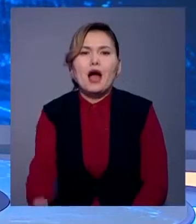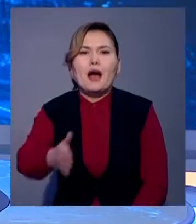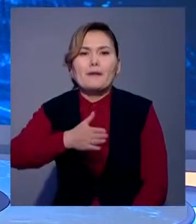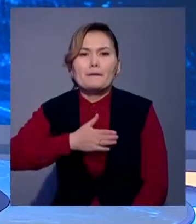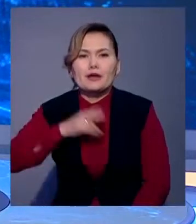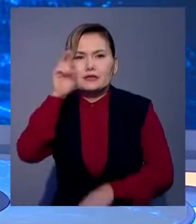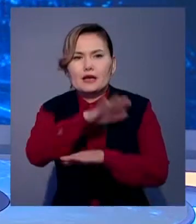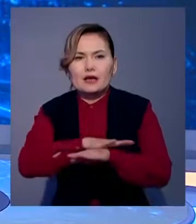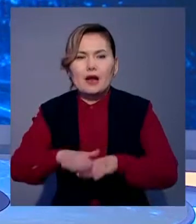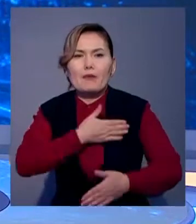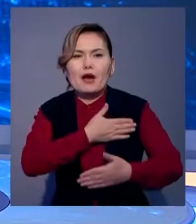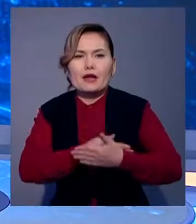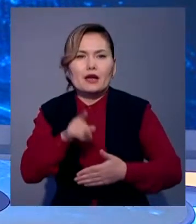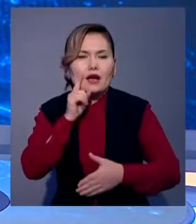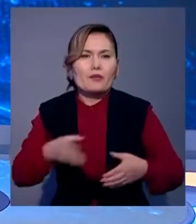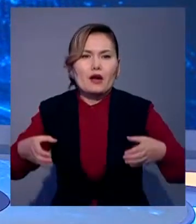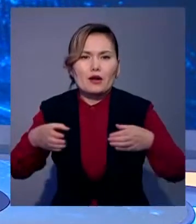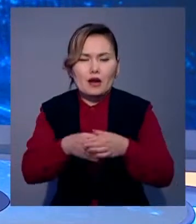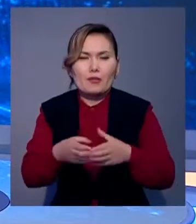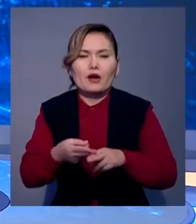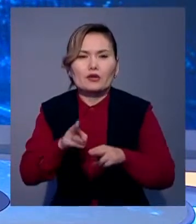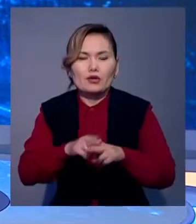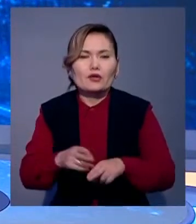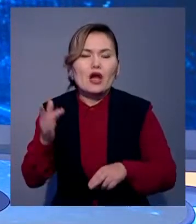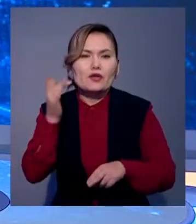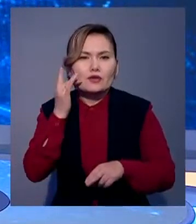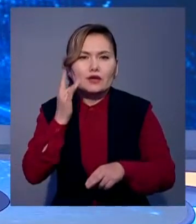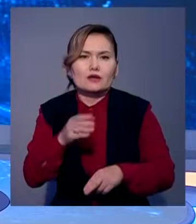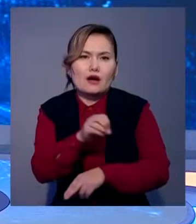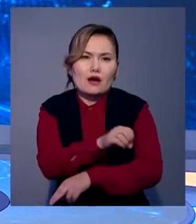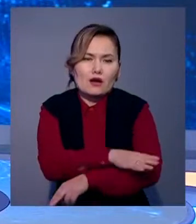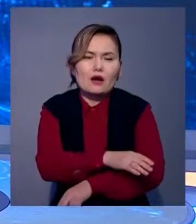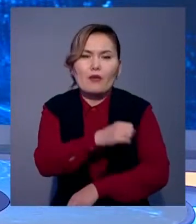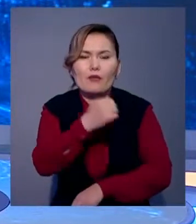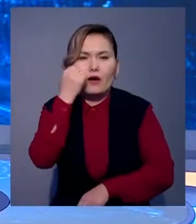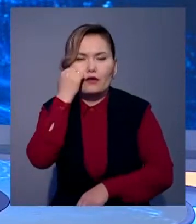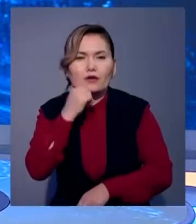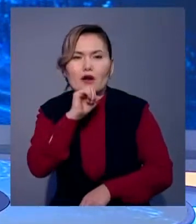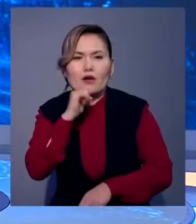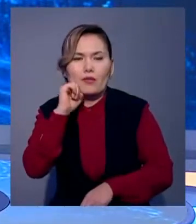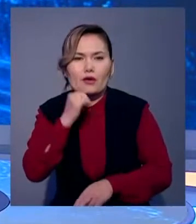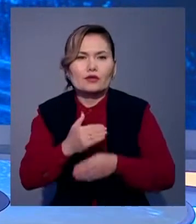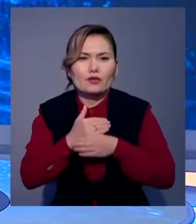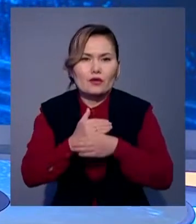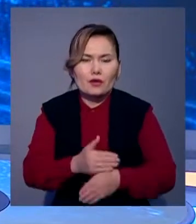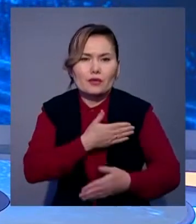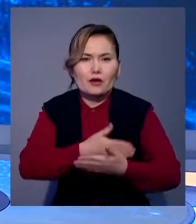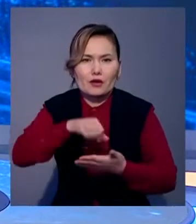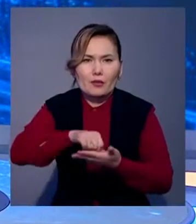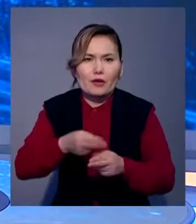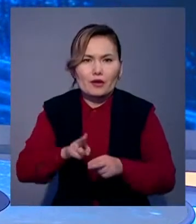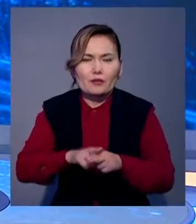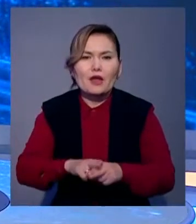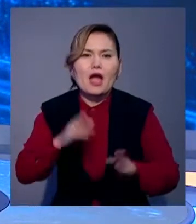Біздің елде еріктілер тек әлеуметтік мәселелер төңірегінде топтасады, көбіне қарттар мен тұрмысы төмен отбасыларға жәрдемдеседі. Жақсы ғой,